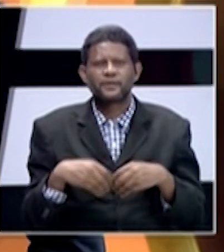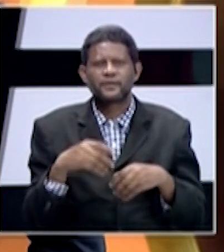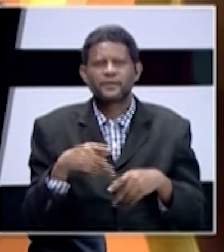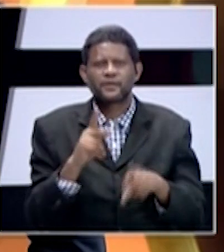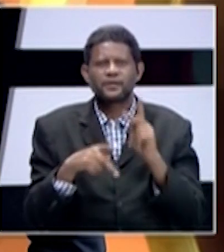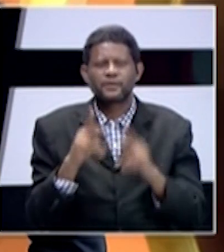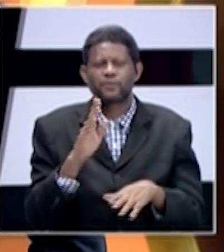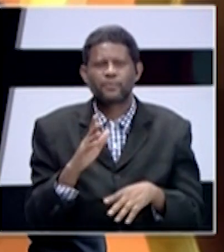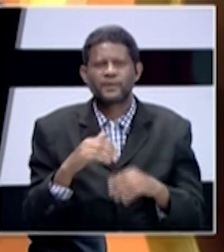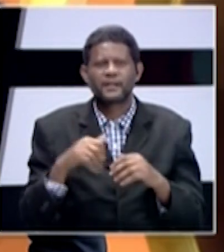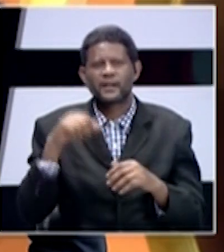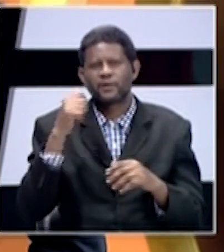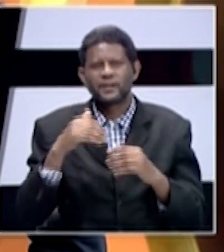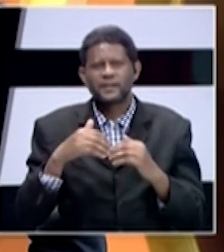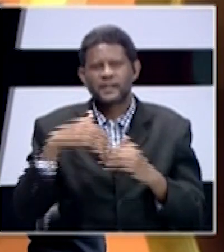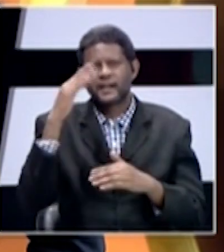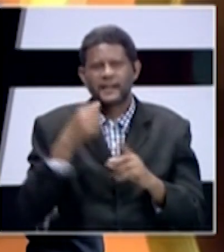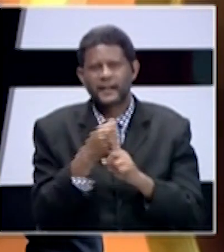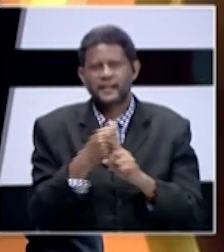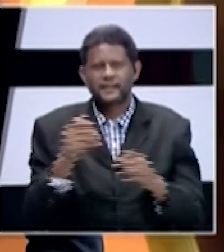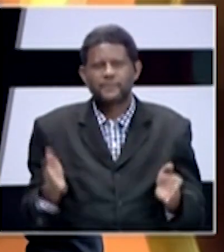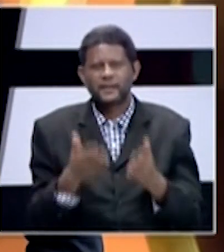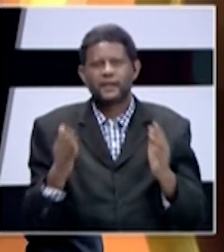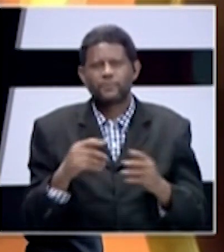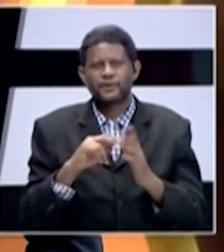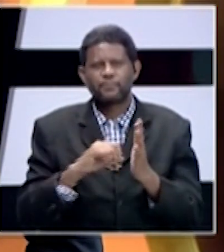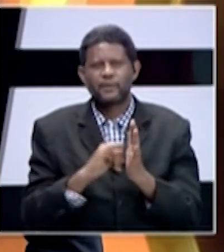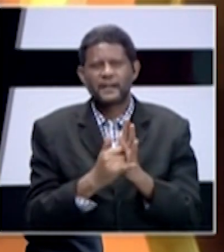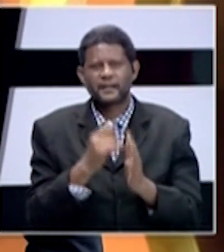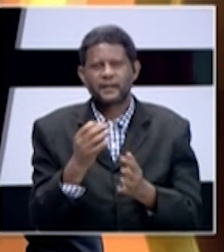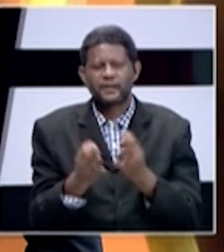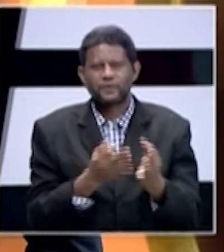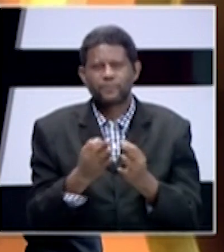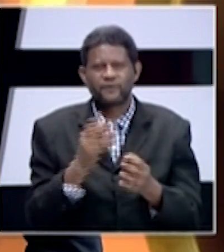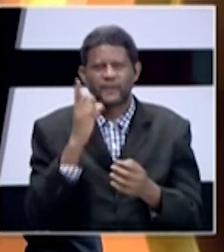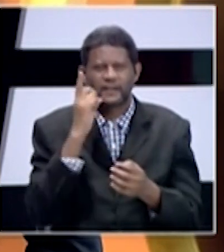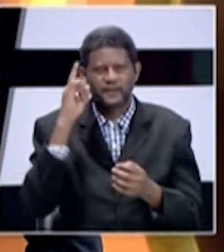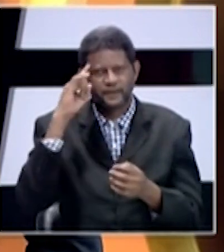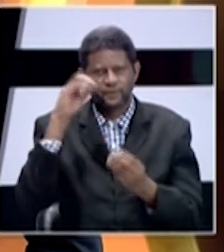ህዝቦም ምውካሎም ንዝለዓለ ቃልሲ ከም ዘለዓሎም ድማ ገሊፆም ፋና ዘርኣፅዮን ተወሳኺ ኣለዋ